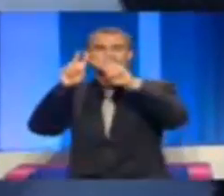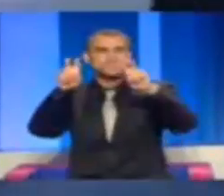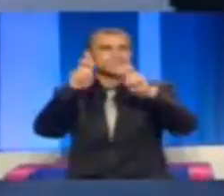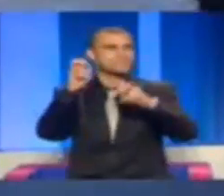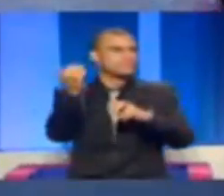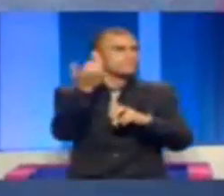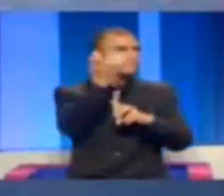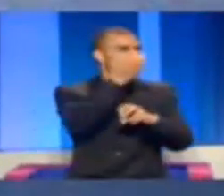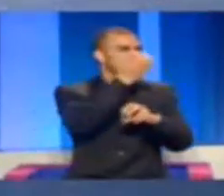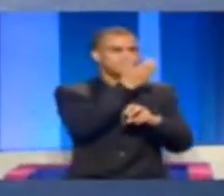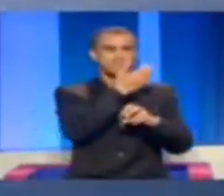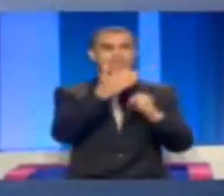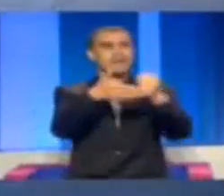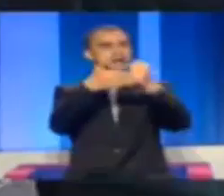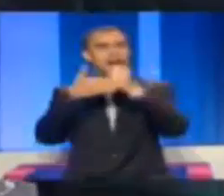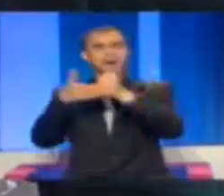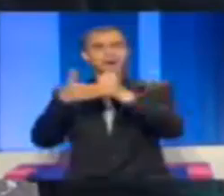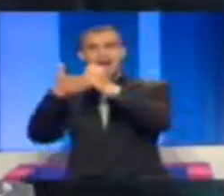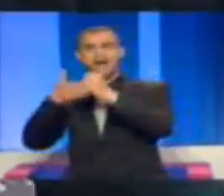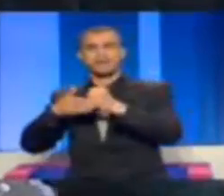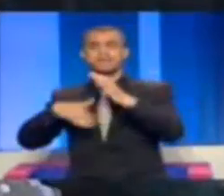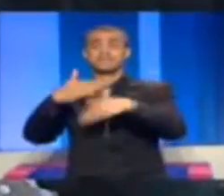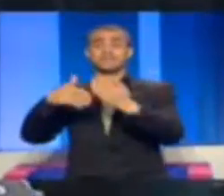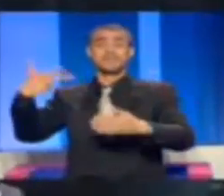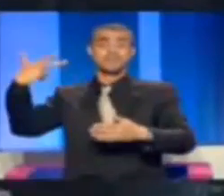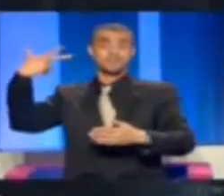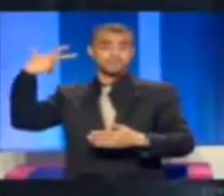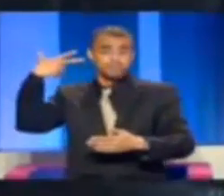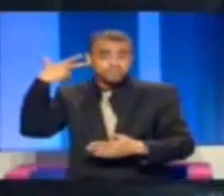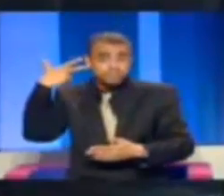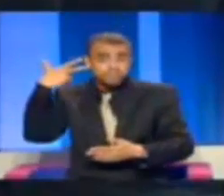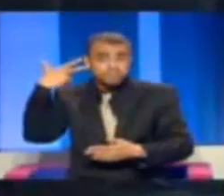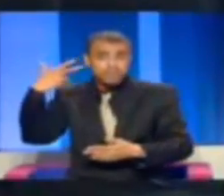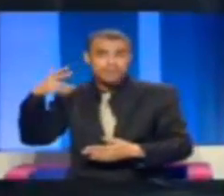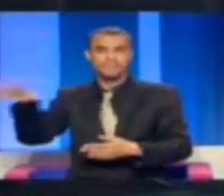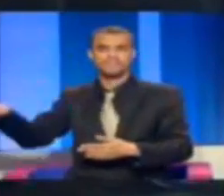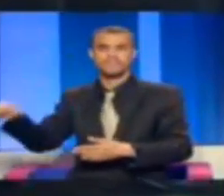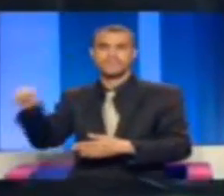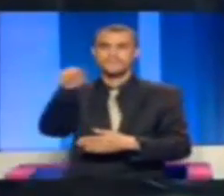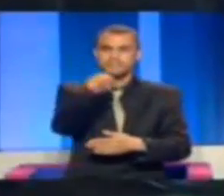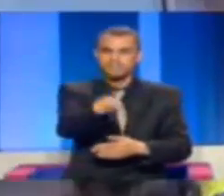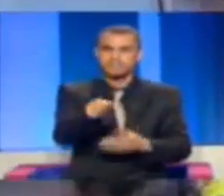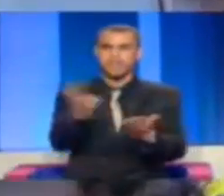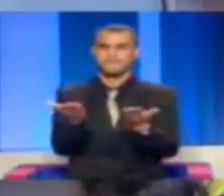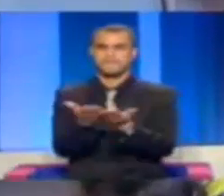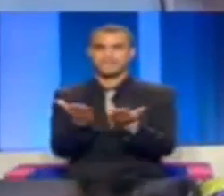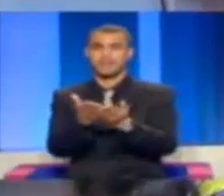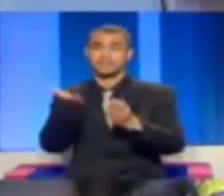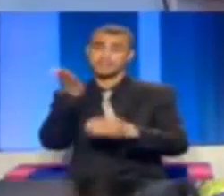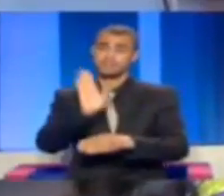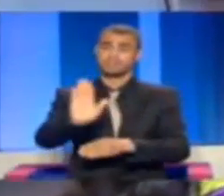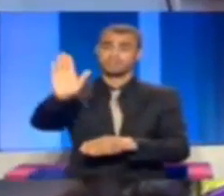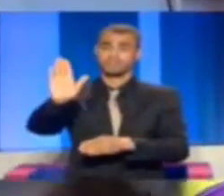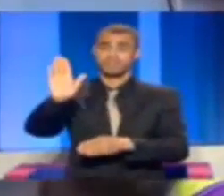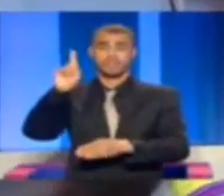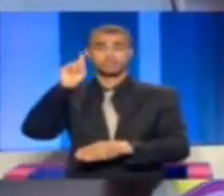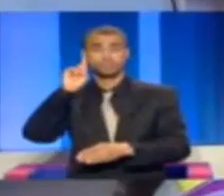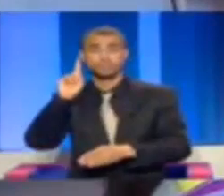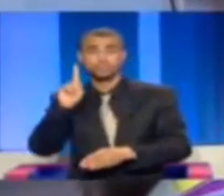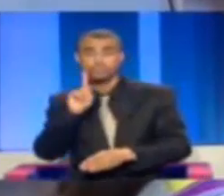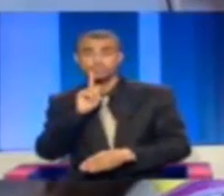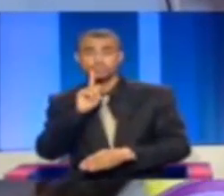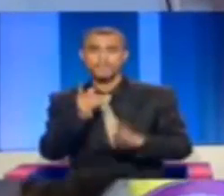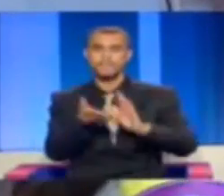العملية يوما ما، يحرص والد الطفلة على متابعتها دروسها في الفصول الخاصة بالصم في إحدى